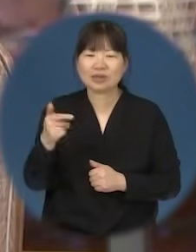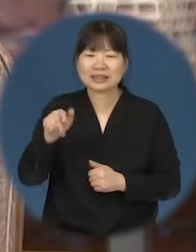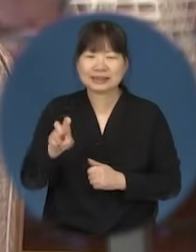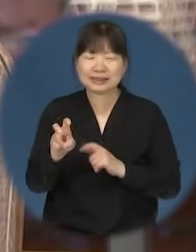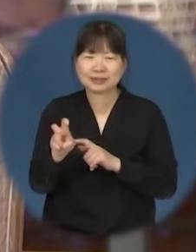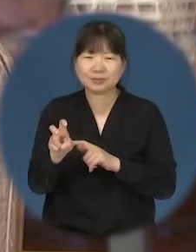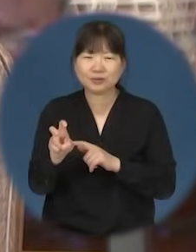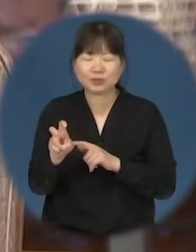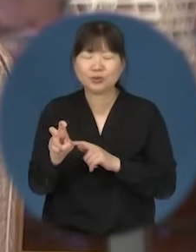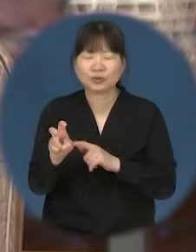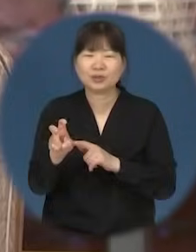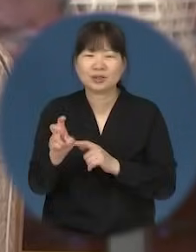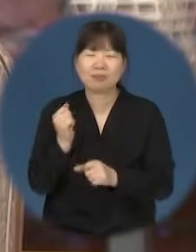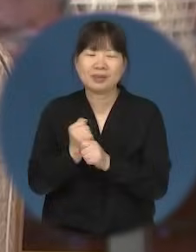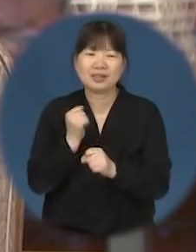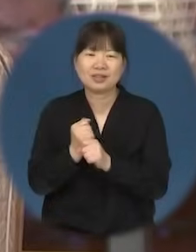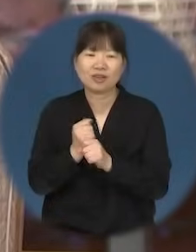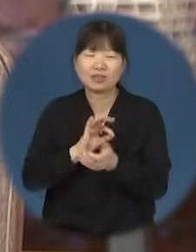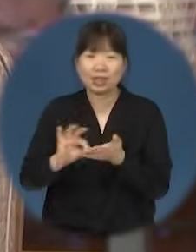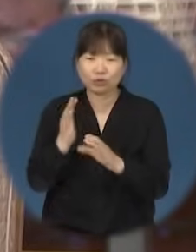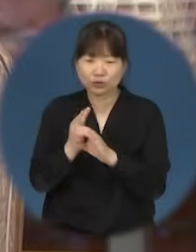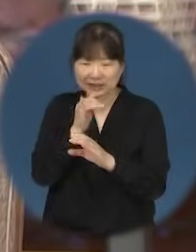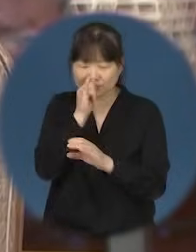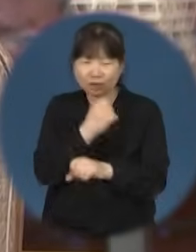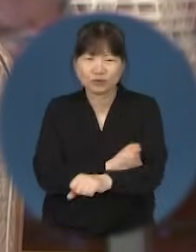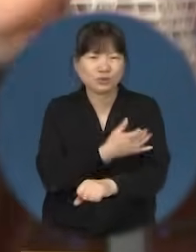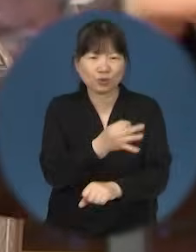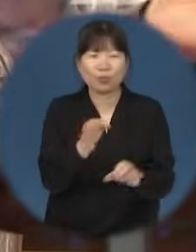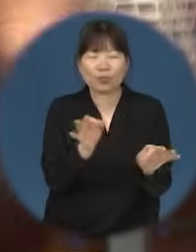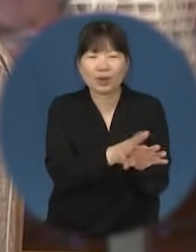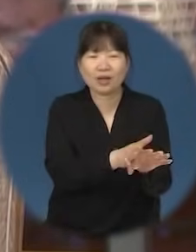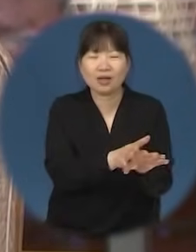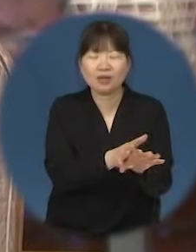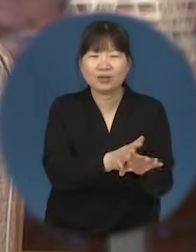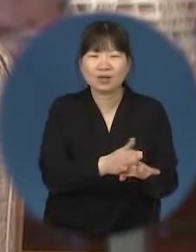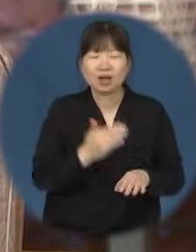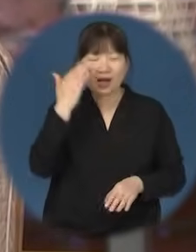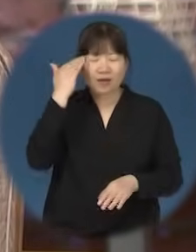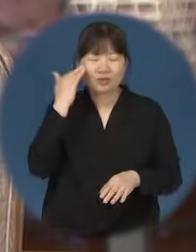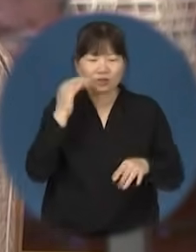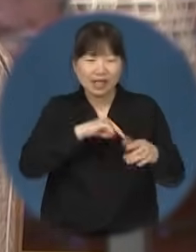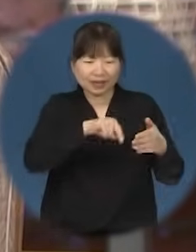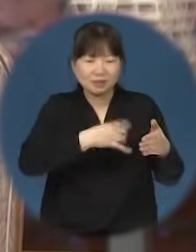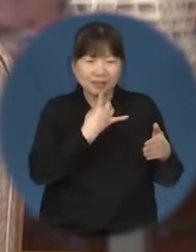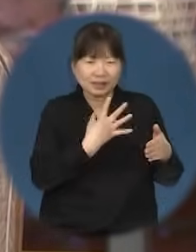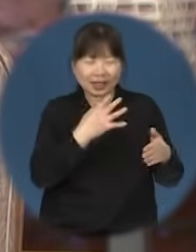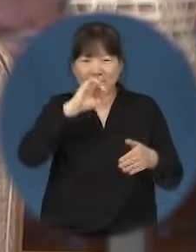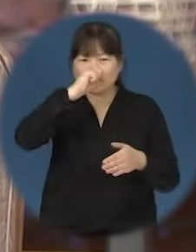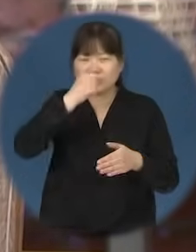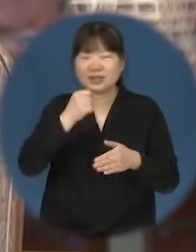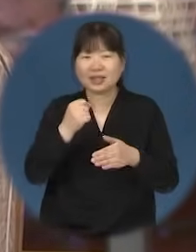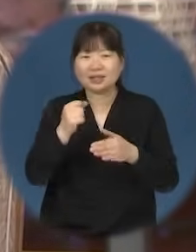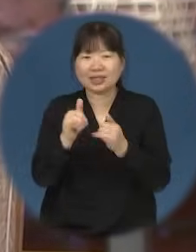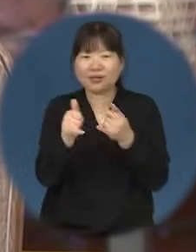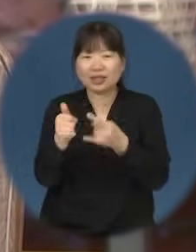거고요. 그 다음에 이게 우리나라뿐 아니라 아프리카에 있는 친구한테도 알겠습니다. 그 보낼 수 있는 거고요.